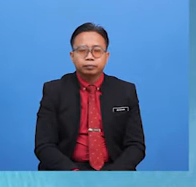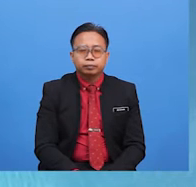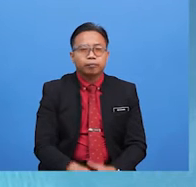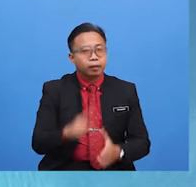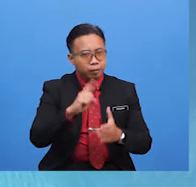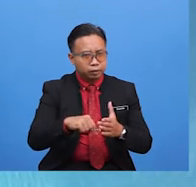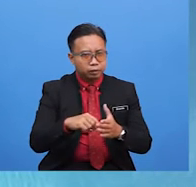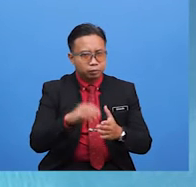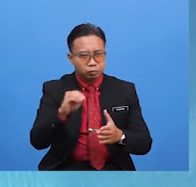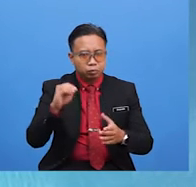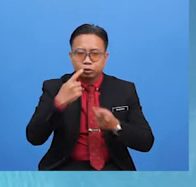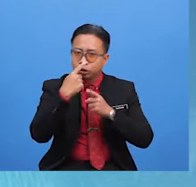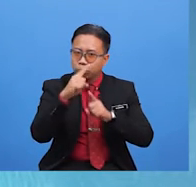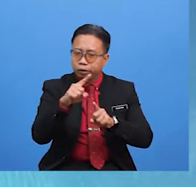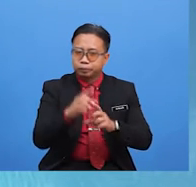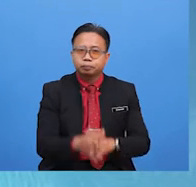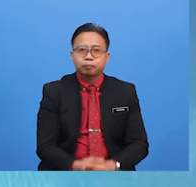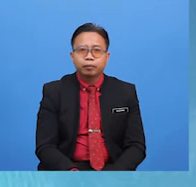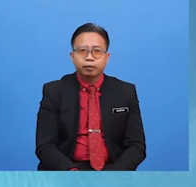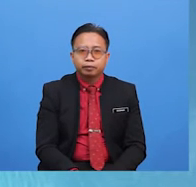Apakah murid-murid jawapan tersebut?